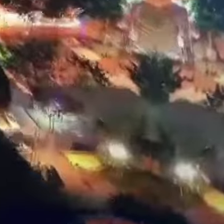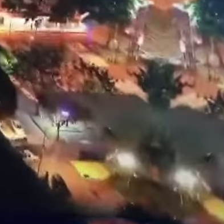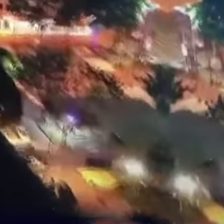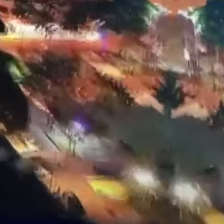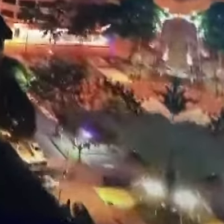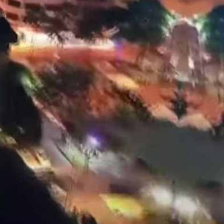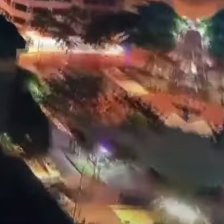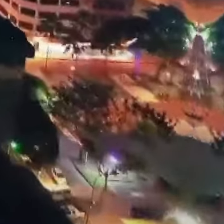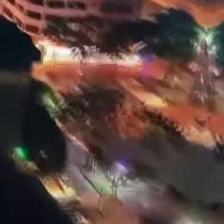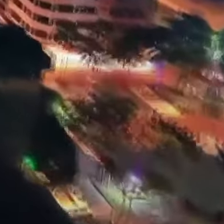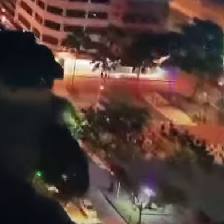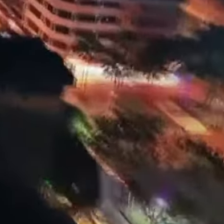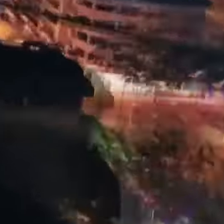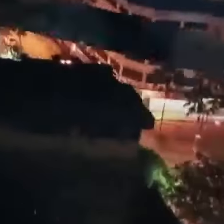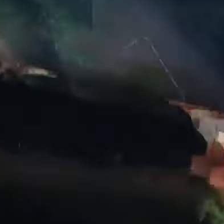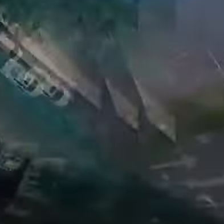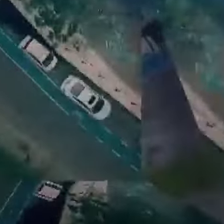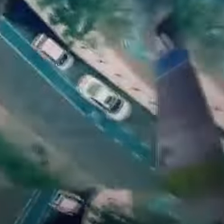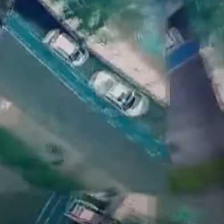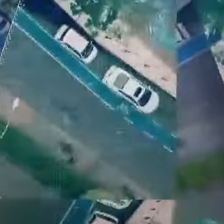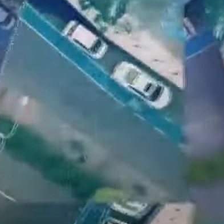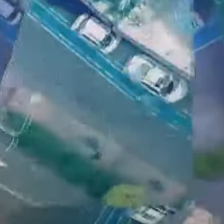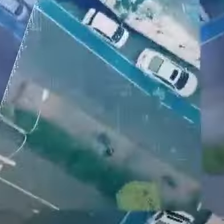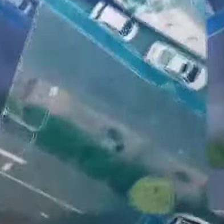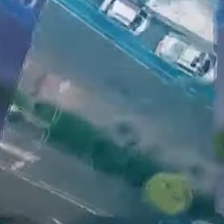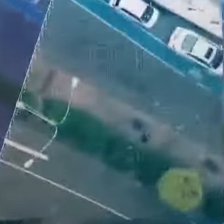minyak minyak